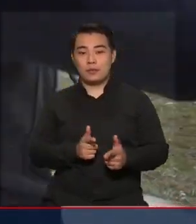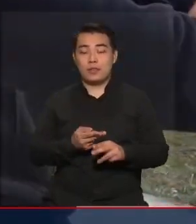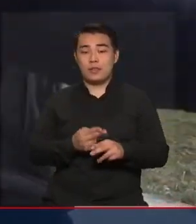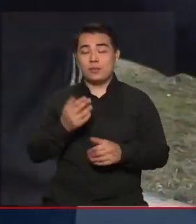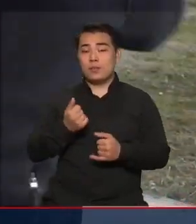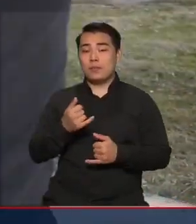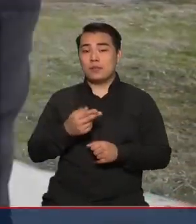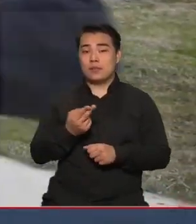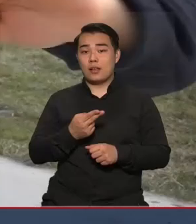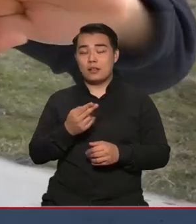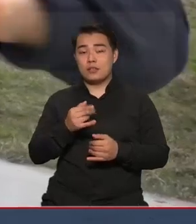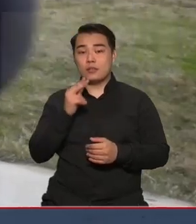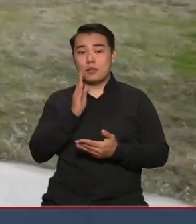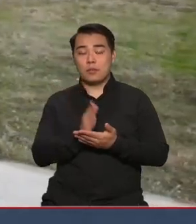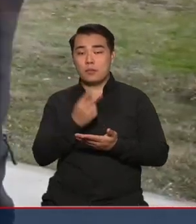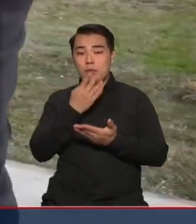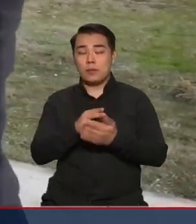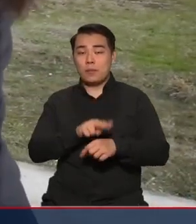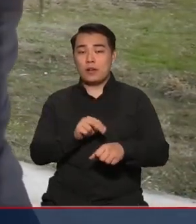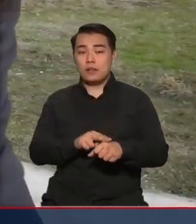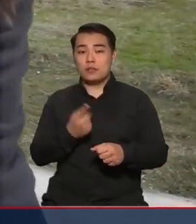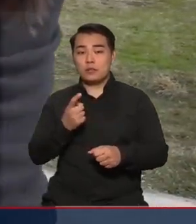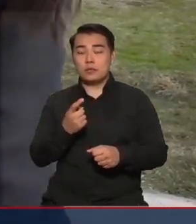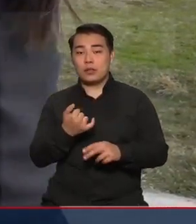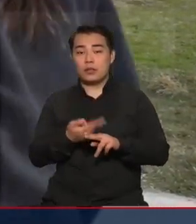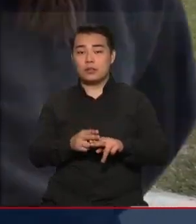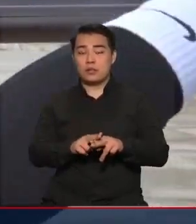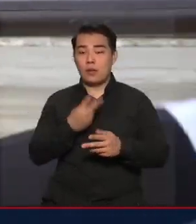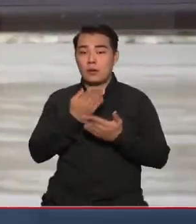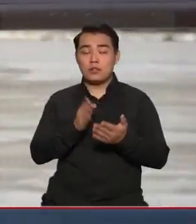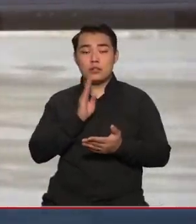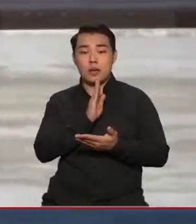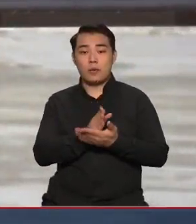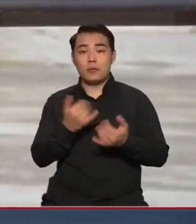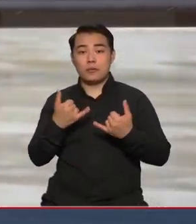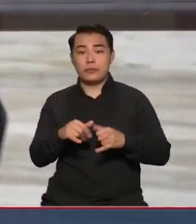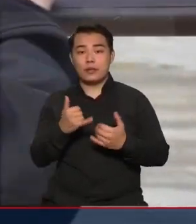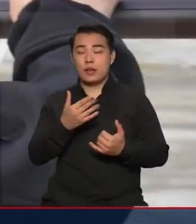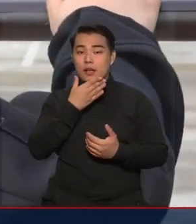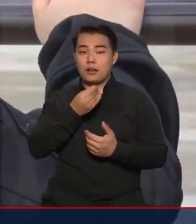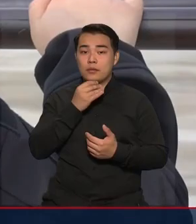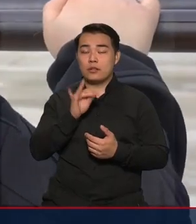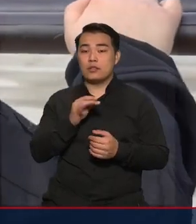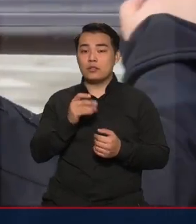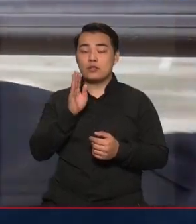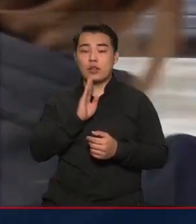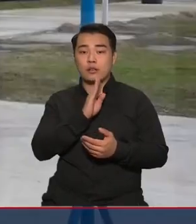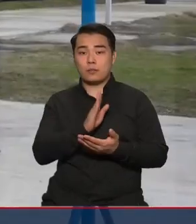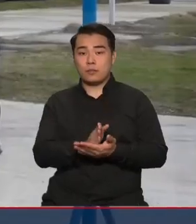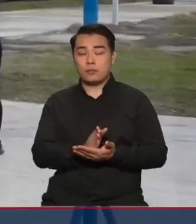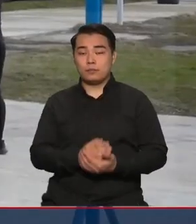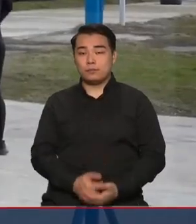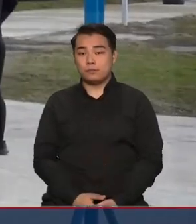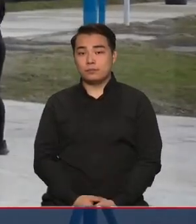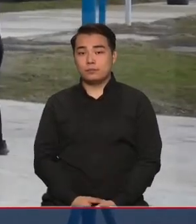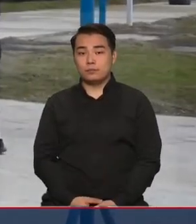полиции Шымкента работает около сотни представительниц прекрасного пола. И ими восхищаются за красоту и женственность. Шудин